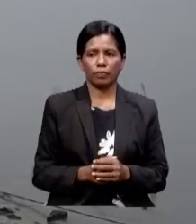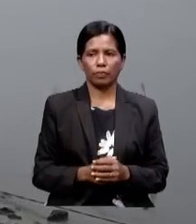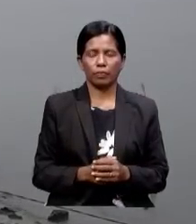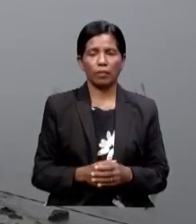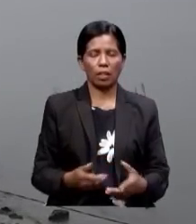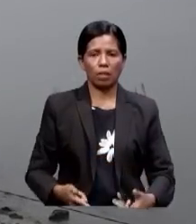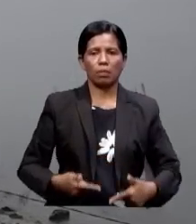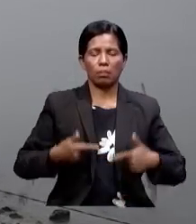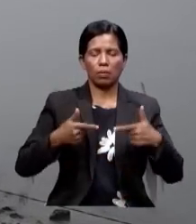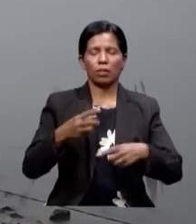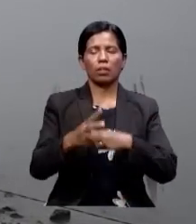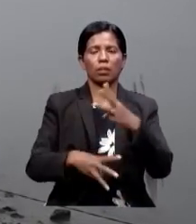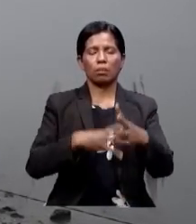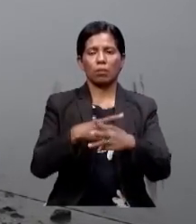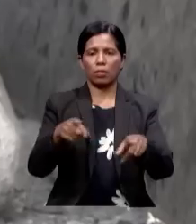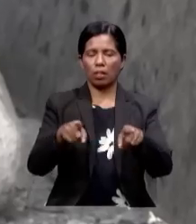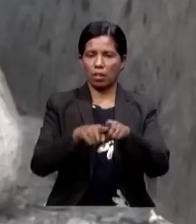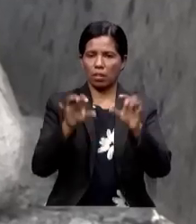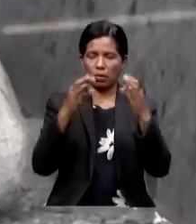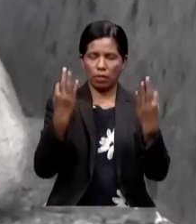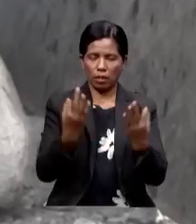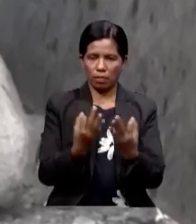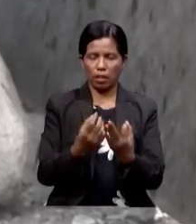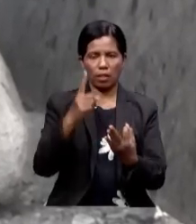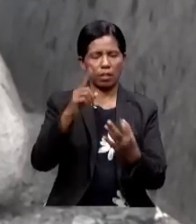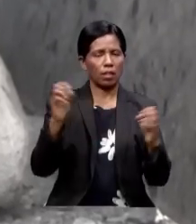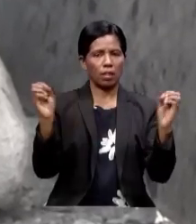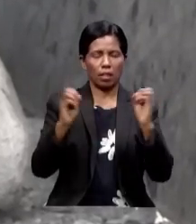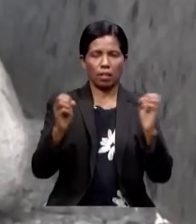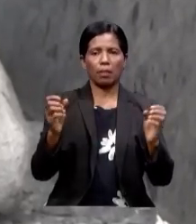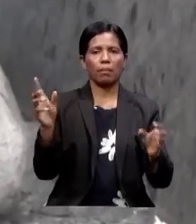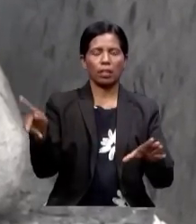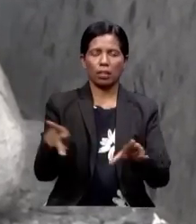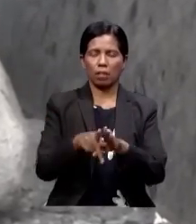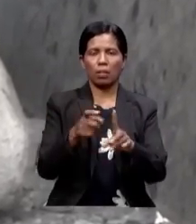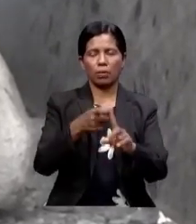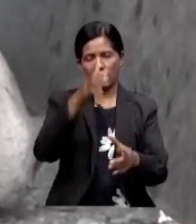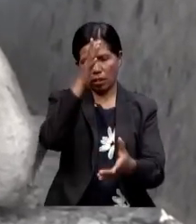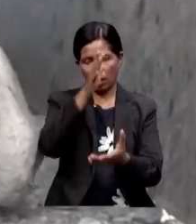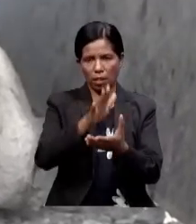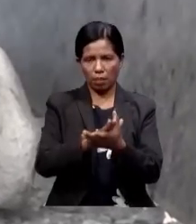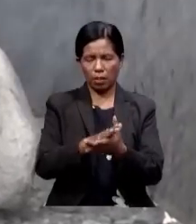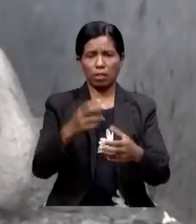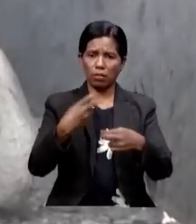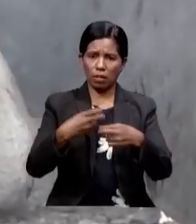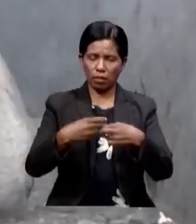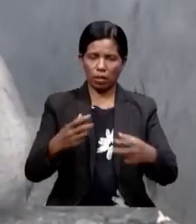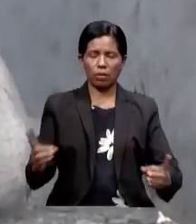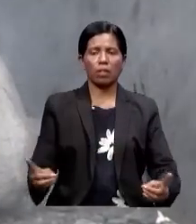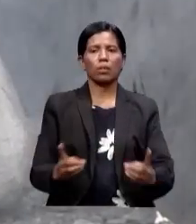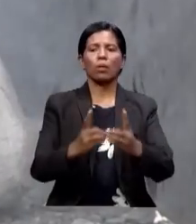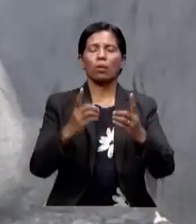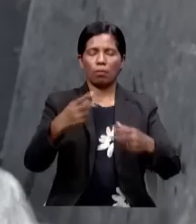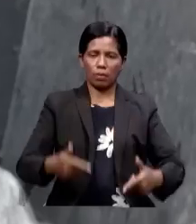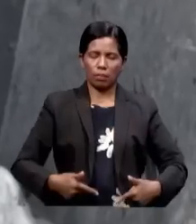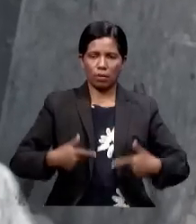Mori sia mundu nudar familia ida nebe laia presensa husi laen. Susar hori luta ba moris. Tamba moris